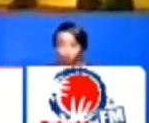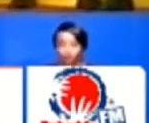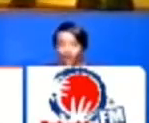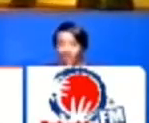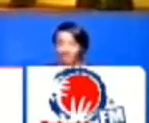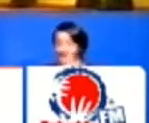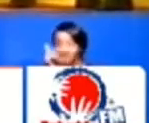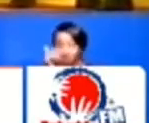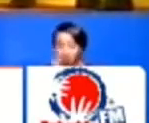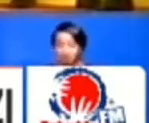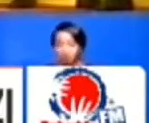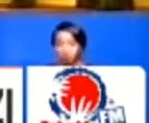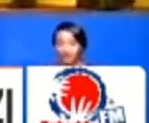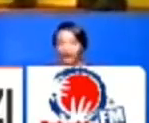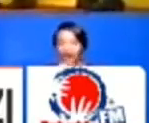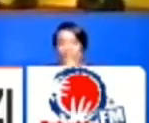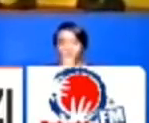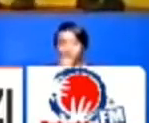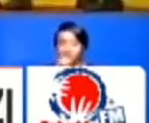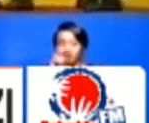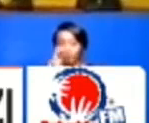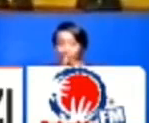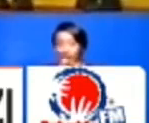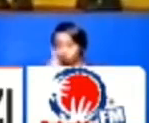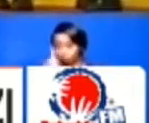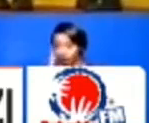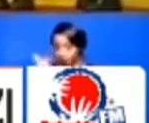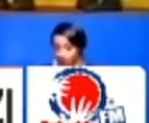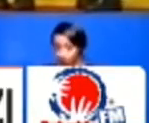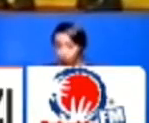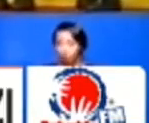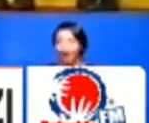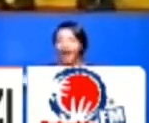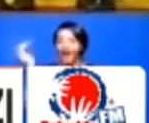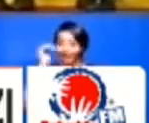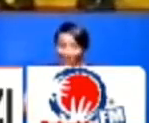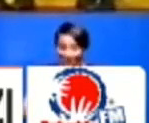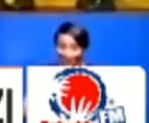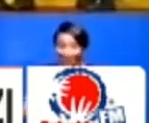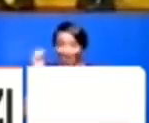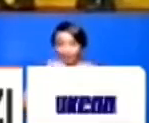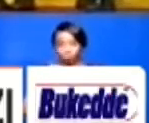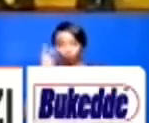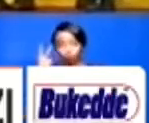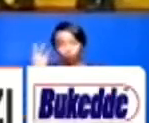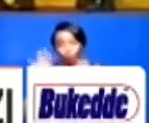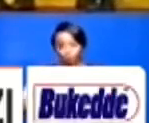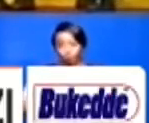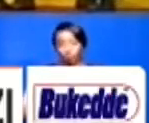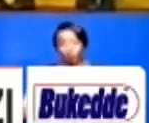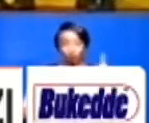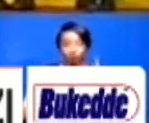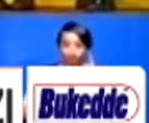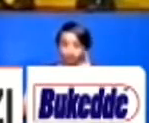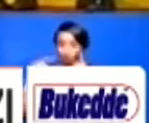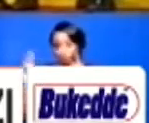oyogerako ez'obululu obuyita zibaawo mu kulonda kumpi kwonna. Ekyenjawulo kyokka ekibaawo nti wabeerawo kye